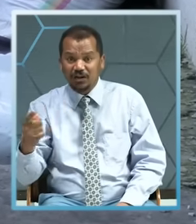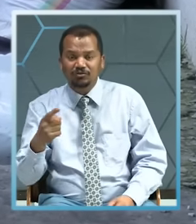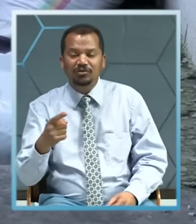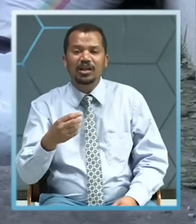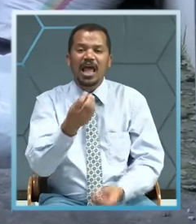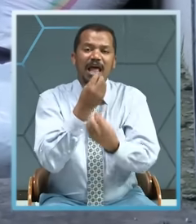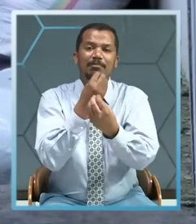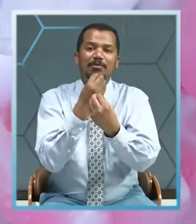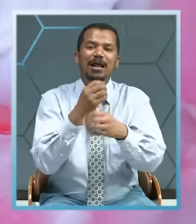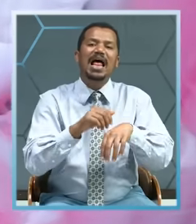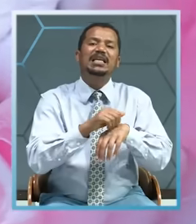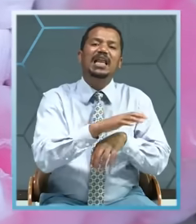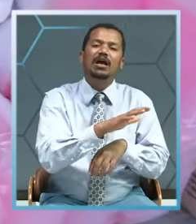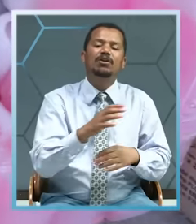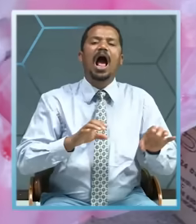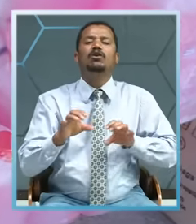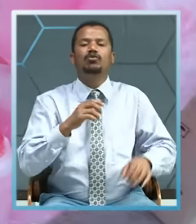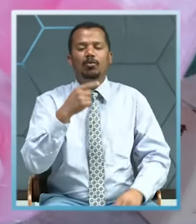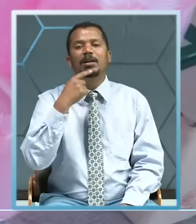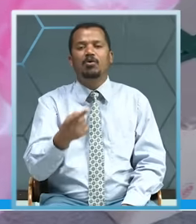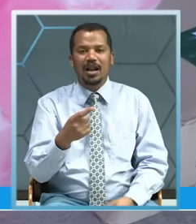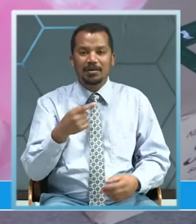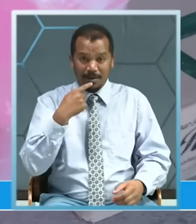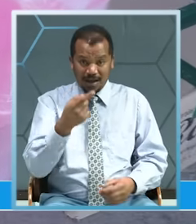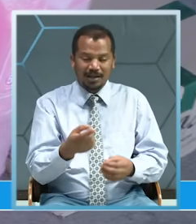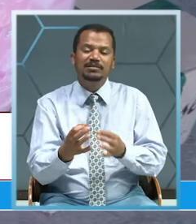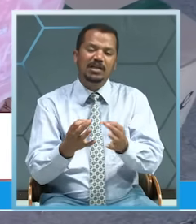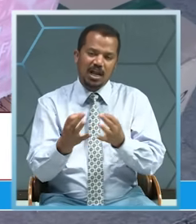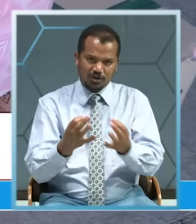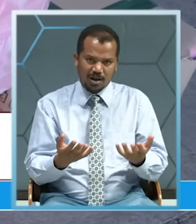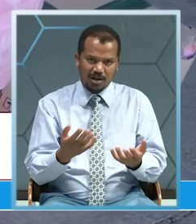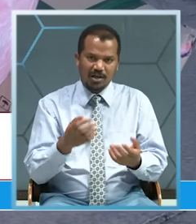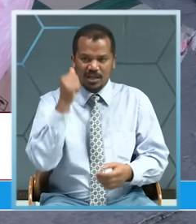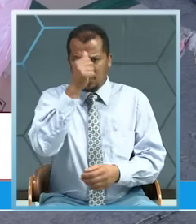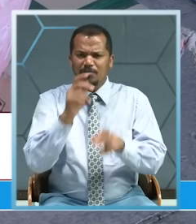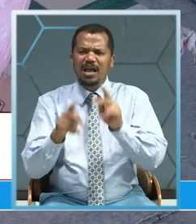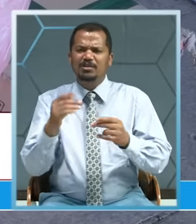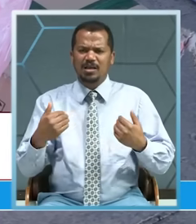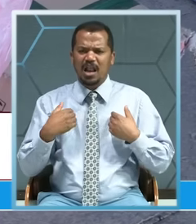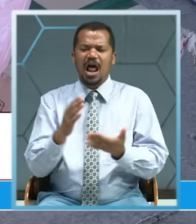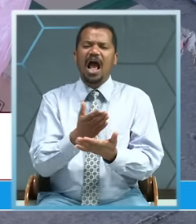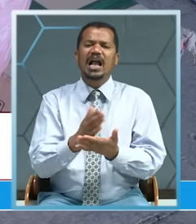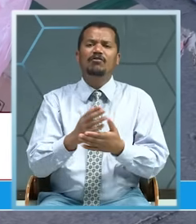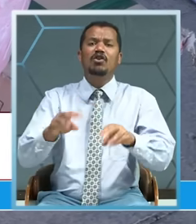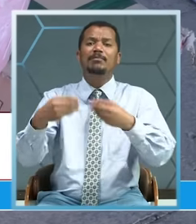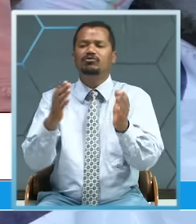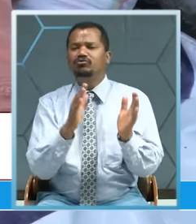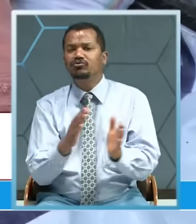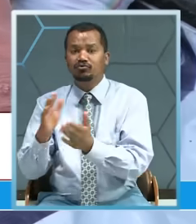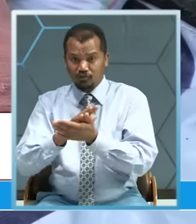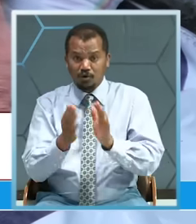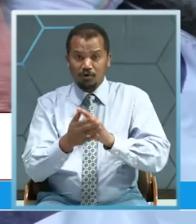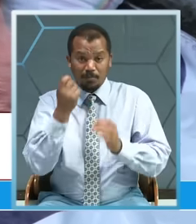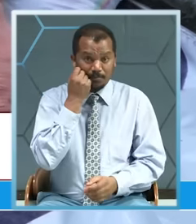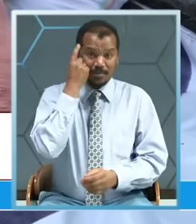ነግራችሁ የሚበላ እንዲላክልን አድርጉ ብለውናል በማለት ገልጸዋል። የኢትዮጵያ ህዝብ ያለውን አካፍሎ ለመስጠት